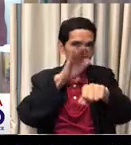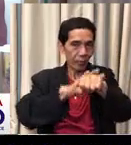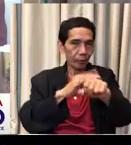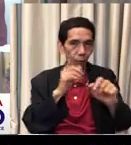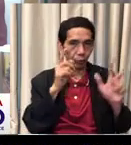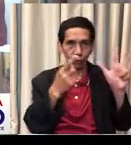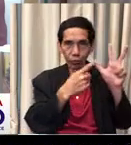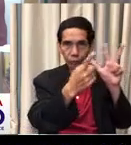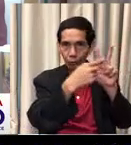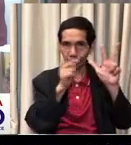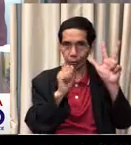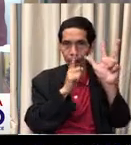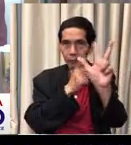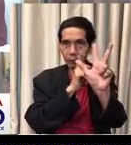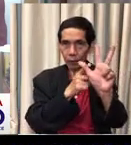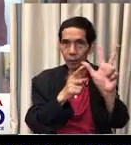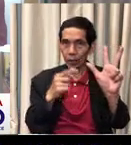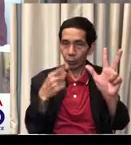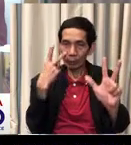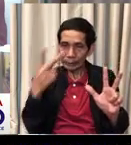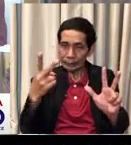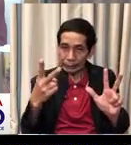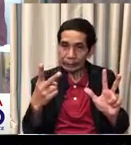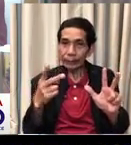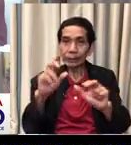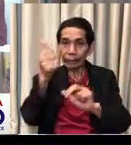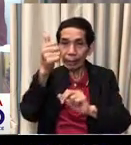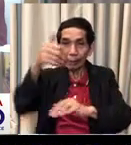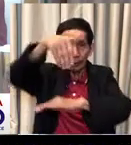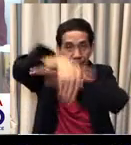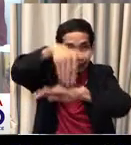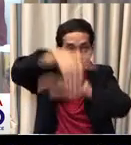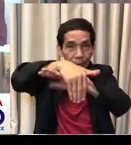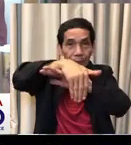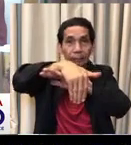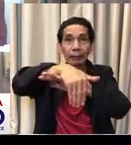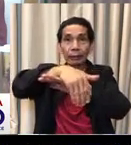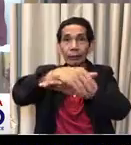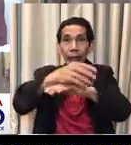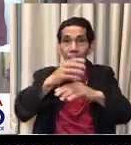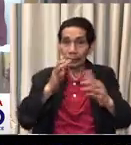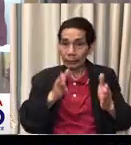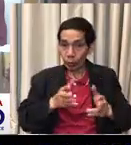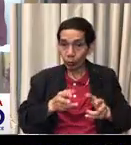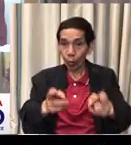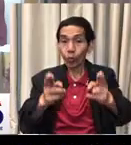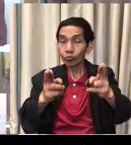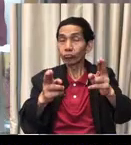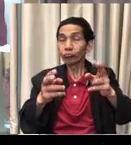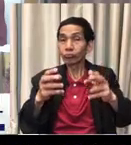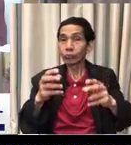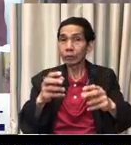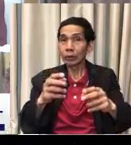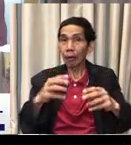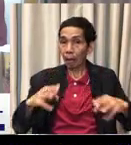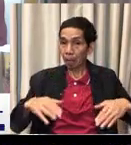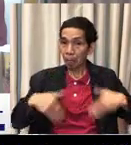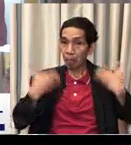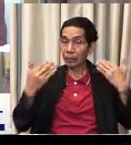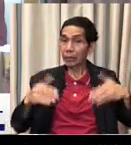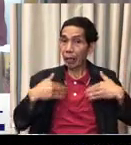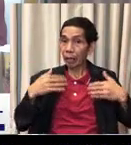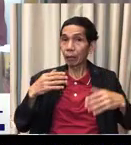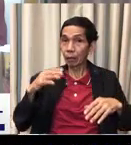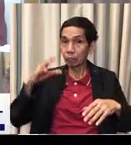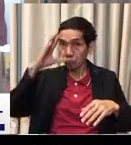inyo. Pag kayo nakita namin ng alas 10 ng gabi, sa kalagitan ng gabi, mga minor de edad kayo,